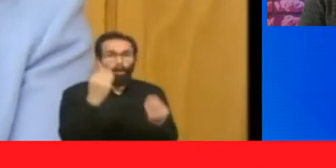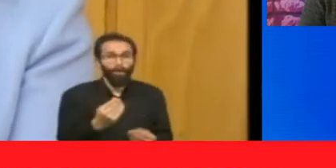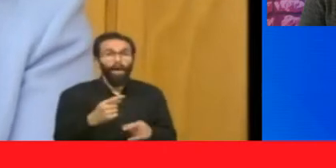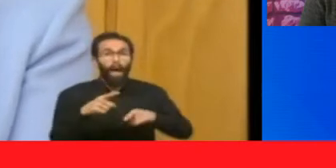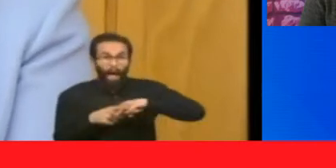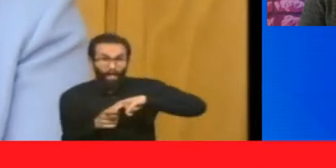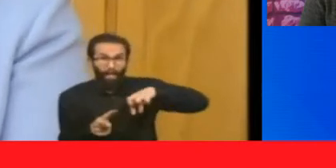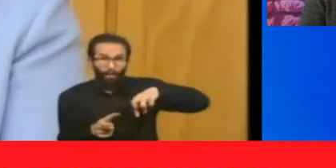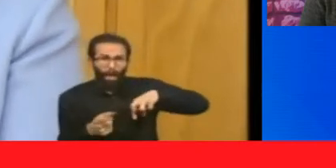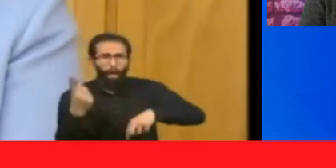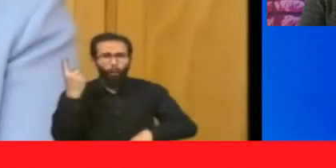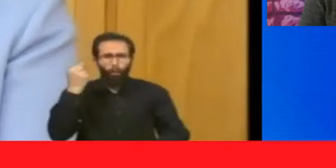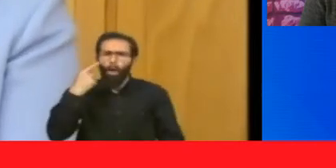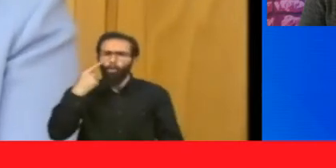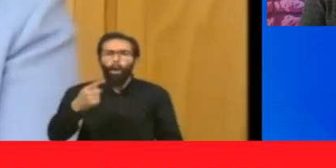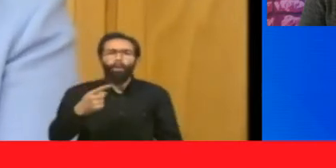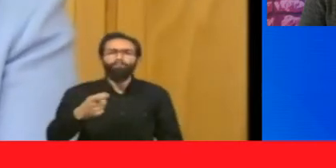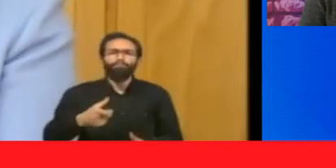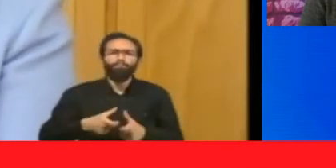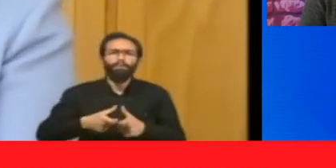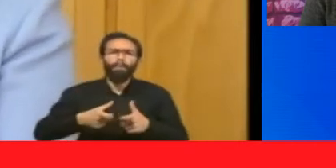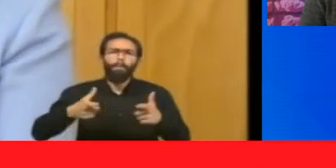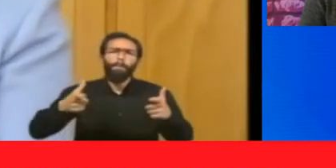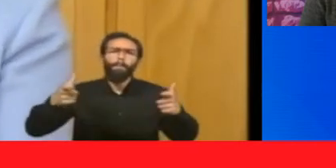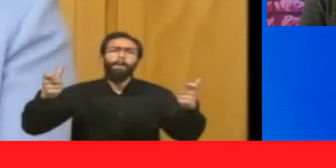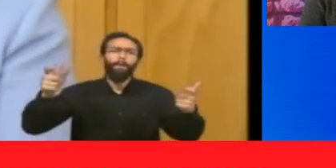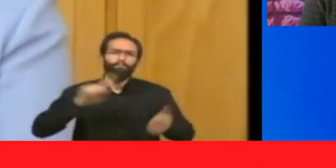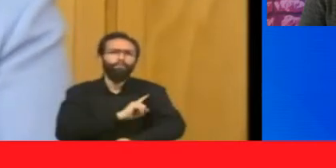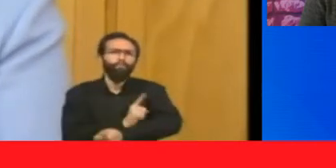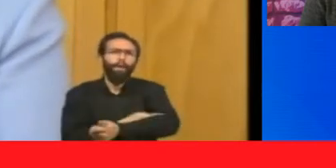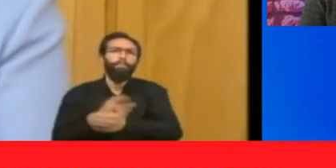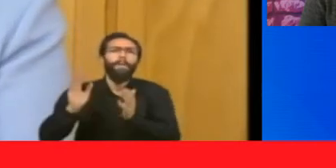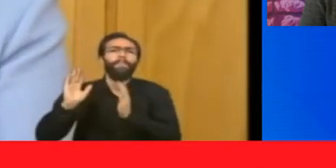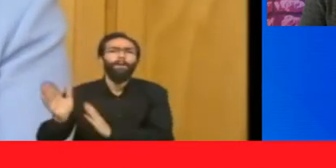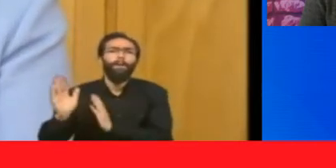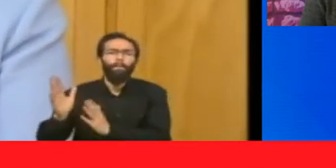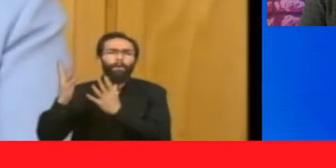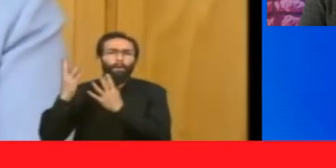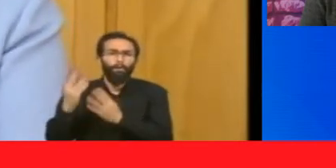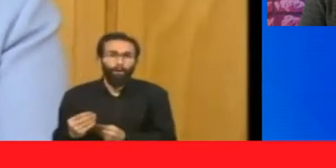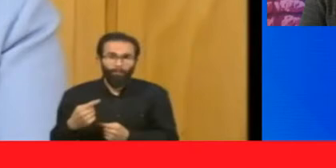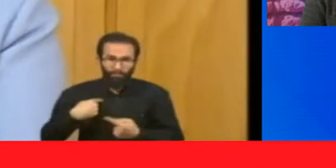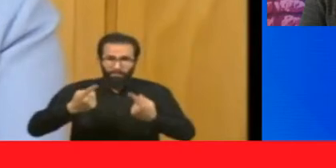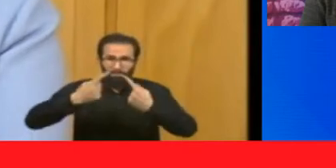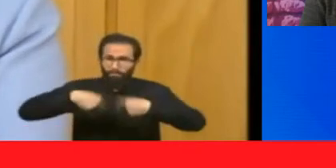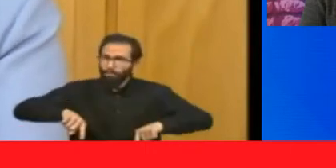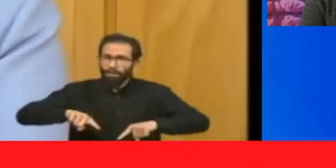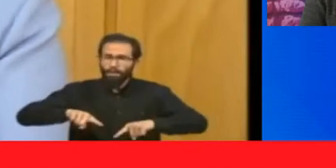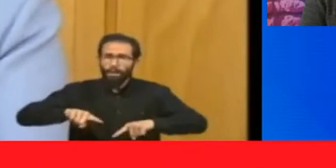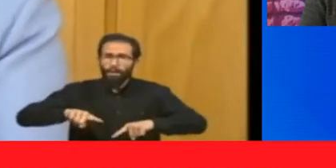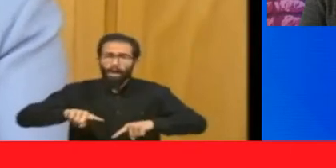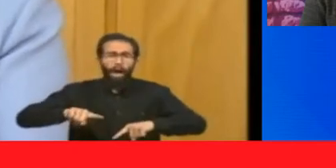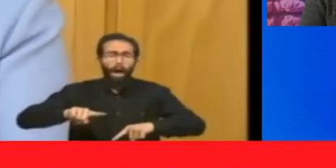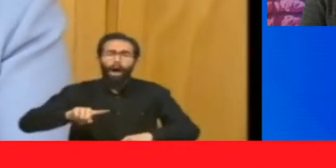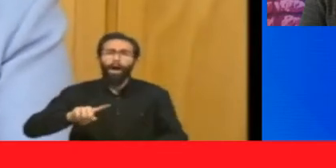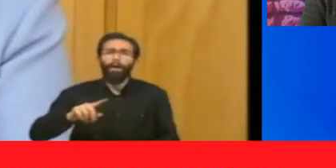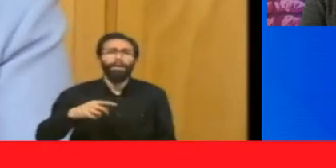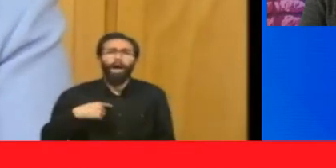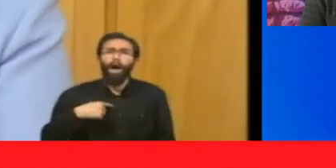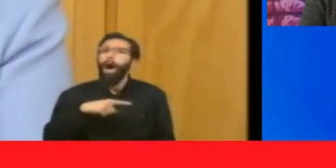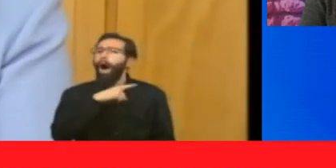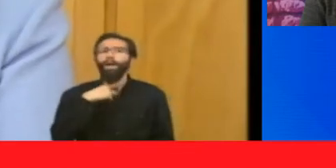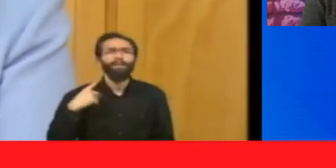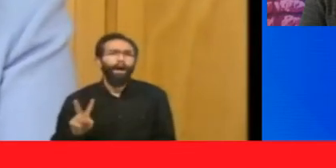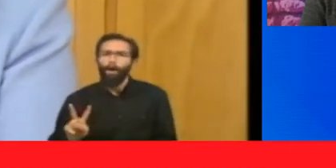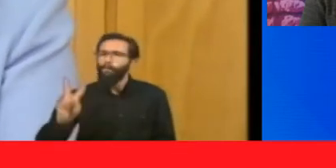büyüyecek ve güçlenecektir. Bizler asla pes etmeyeceğiz, geri adım atmayacağız,